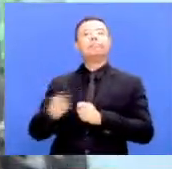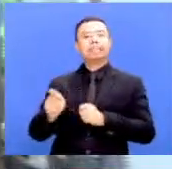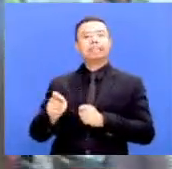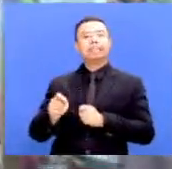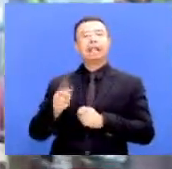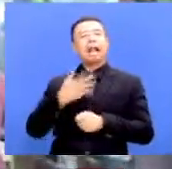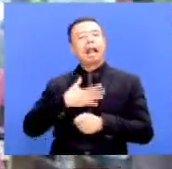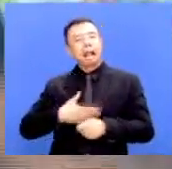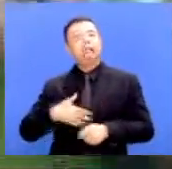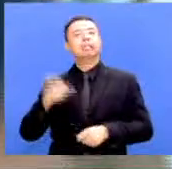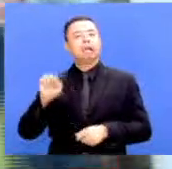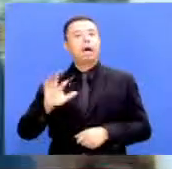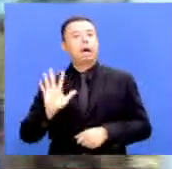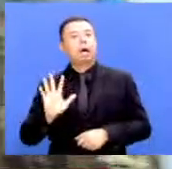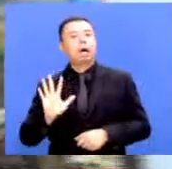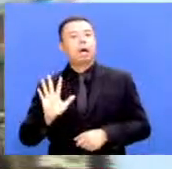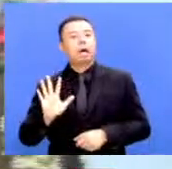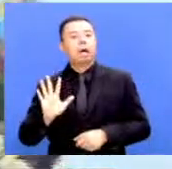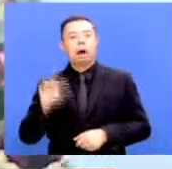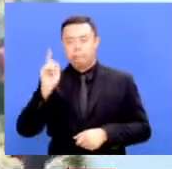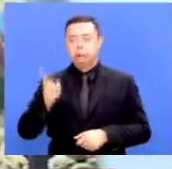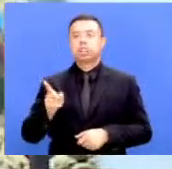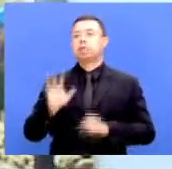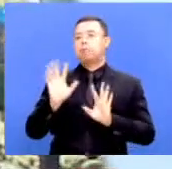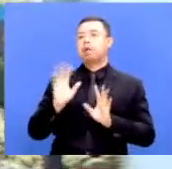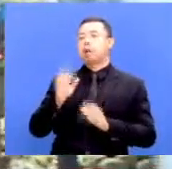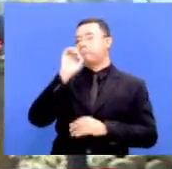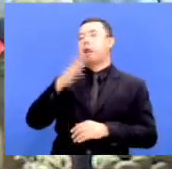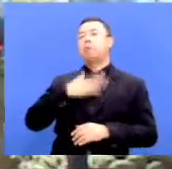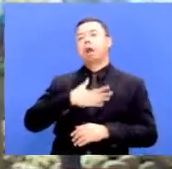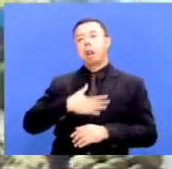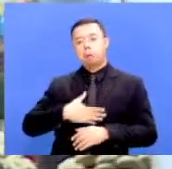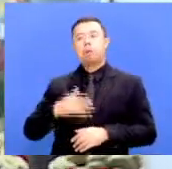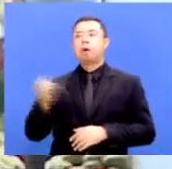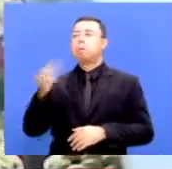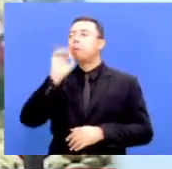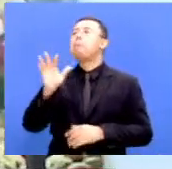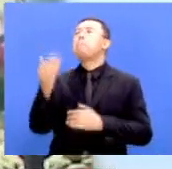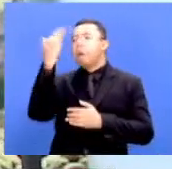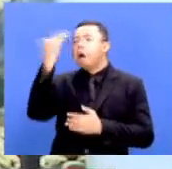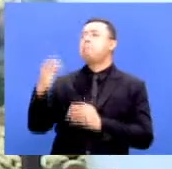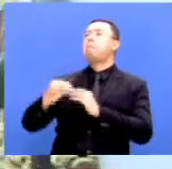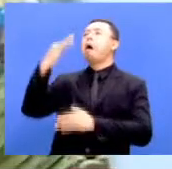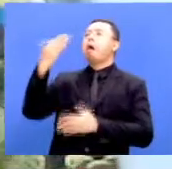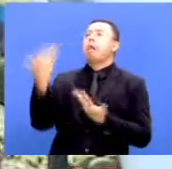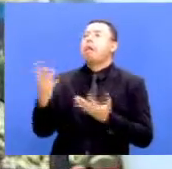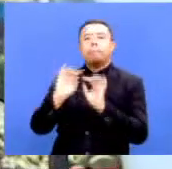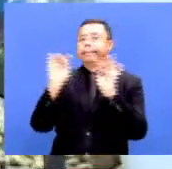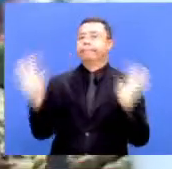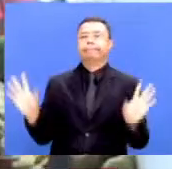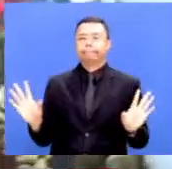pembeli atau langganan Abang di Pasar Klender ini? Ya pastilah. Ya. Kalau keluhan mah pasti katanya mahal, gini-gini-gini gitu. Itu